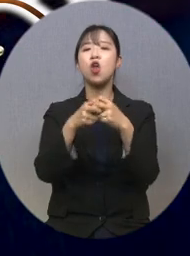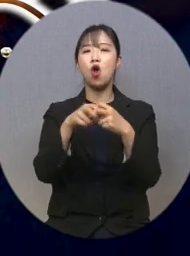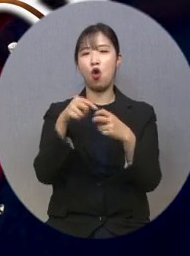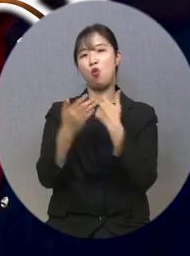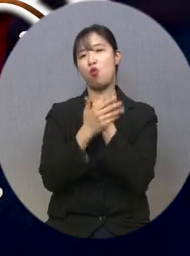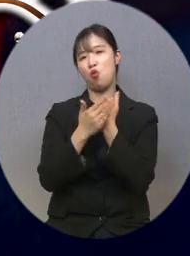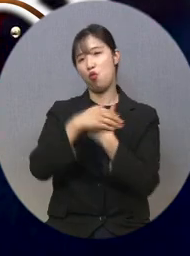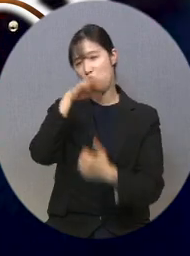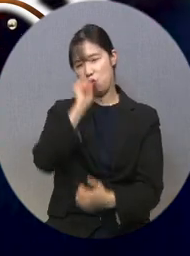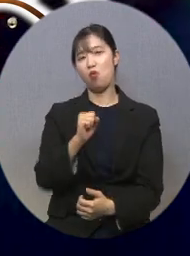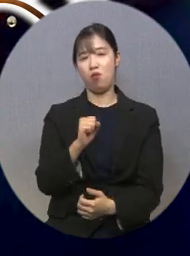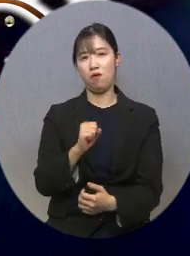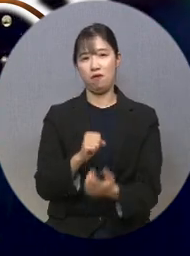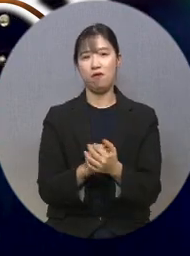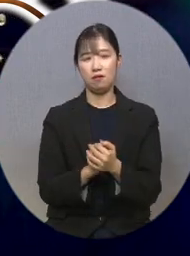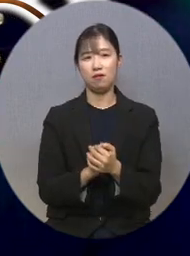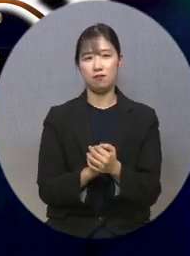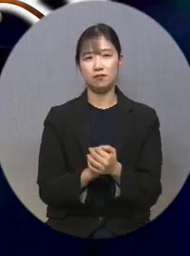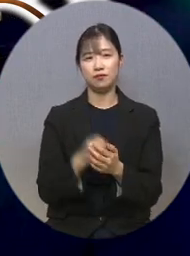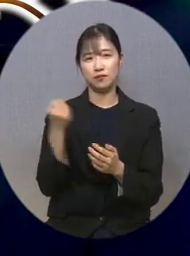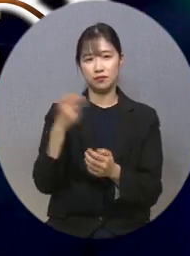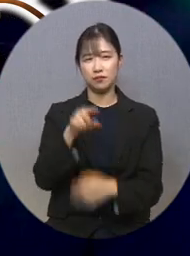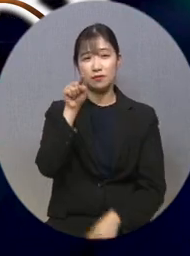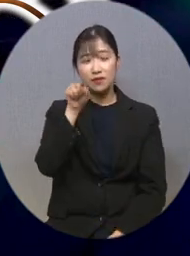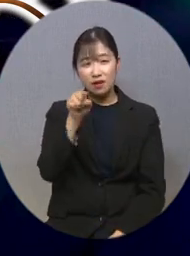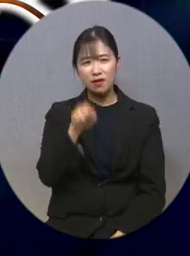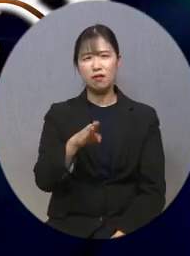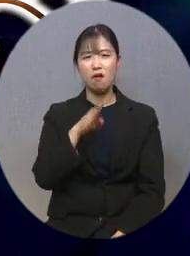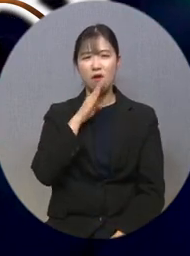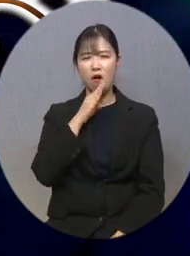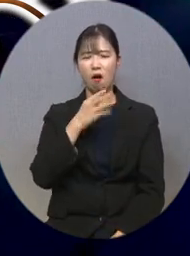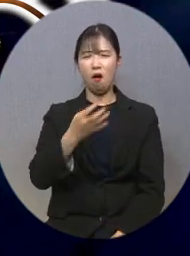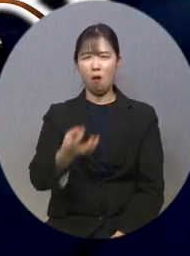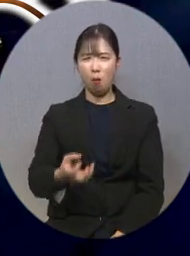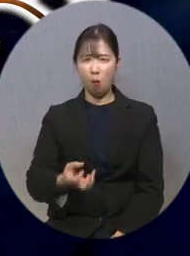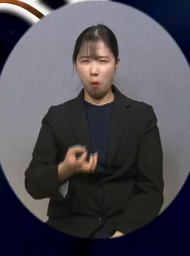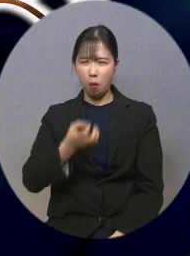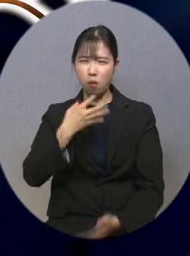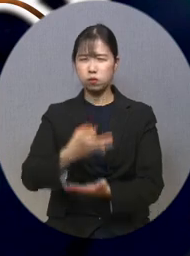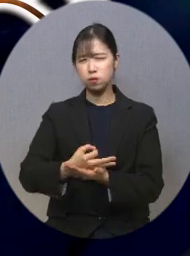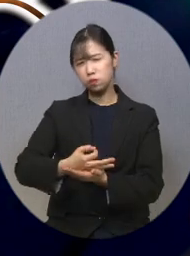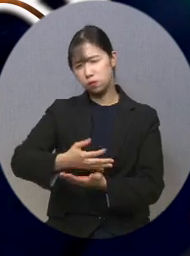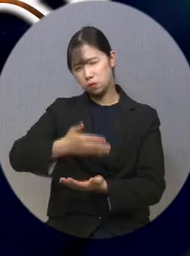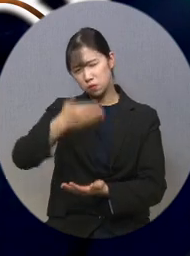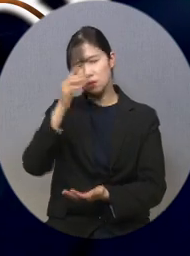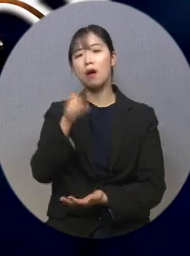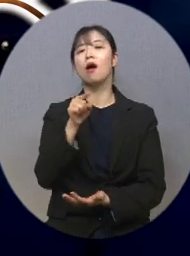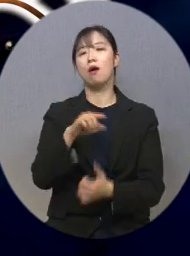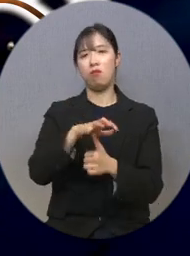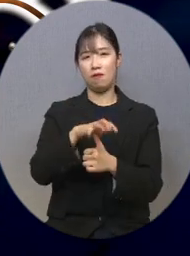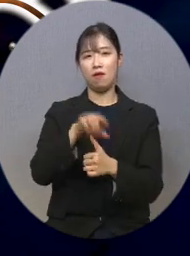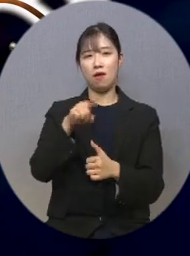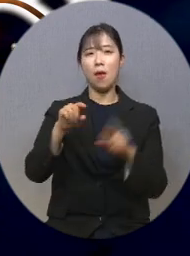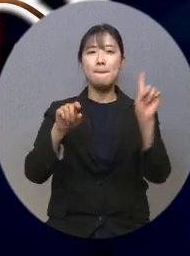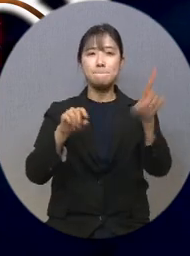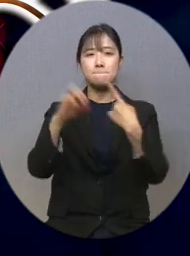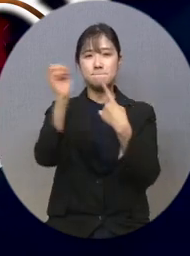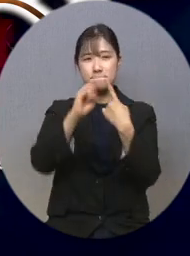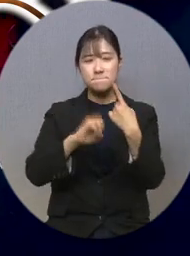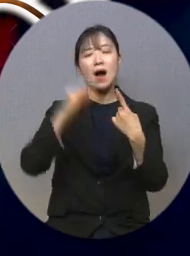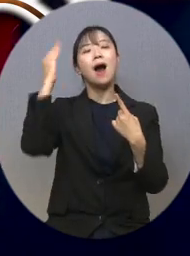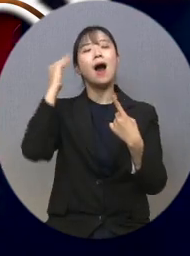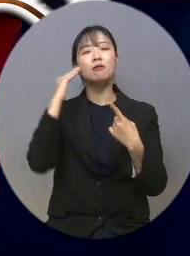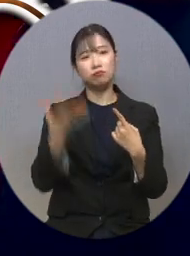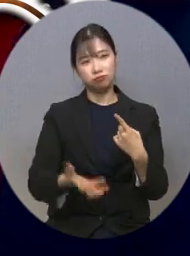관절? 나네. 네, 우리 정태 씨가 잘 몰라서 그런데 요거는 정말 고급 버섯이에요. 네, 그것도 100% 국산 종균의